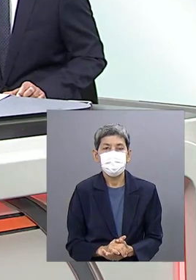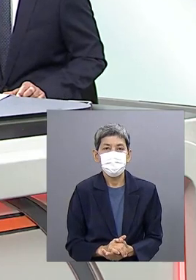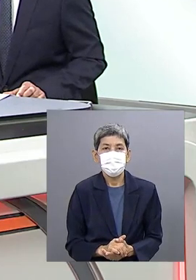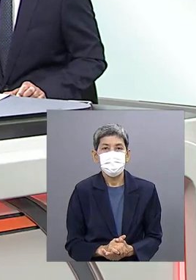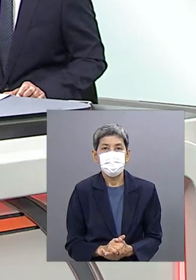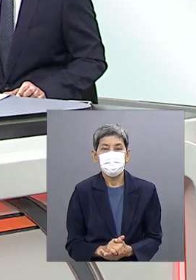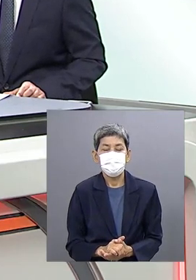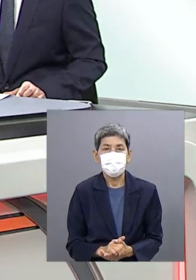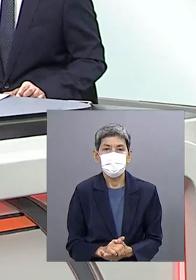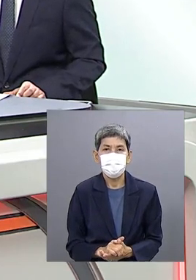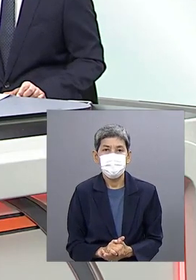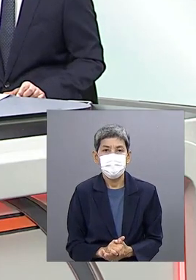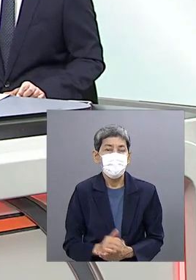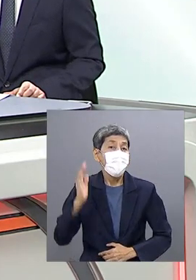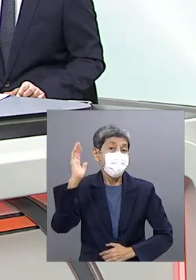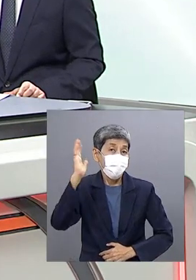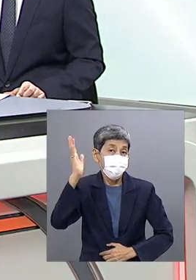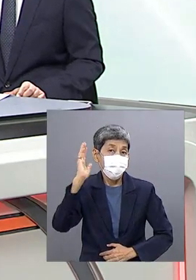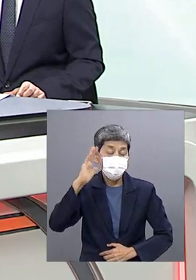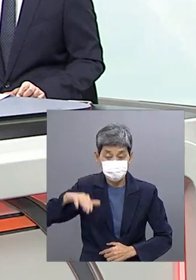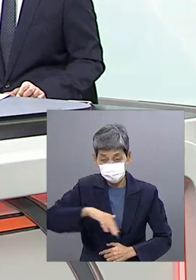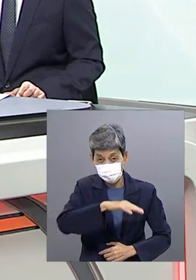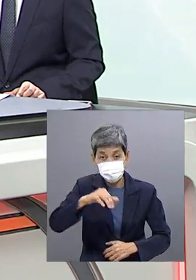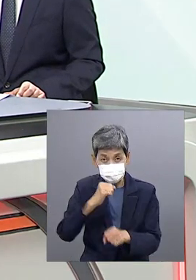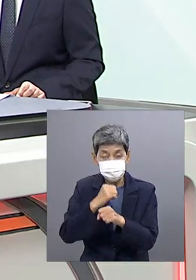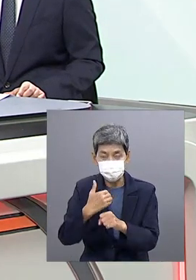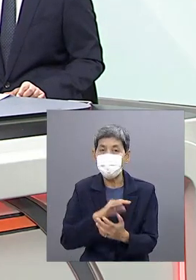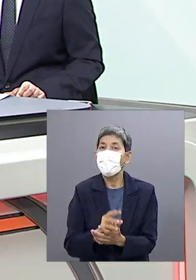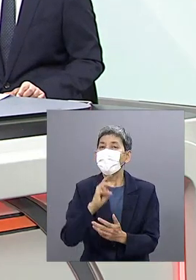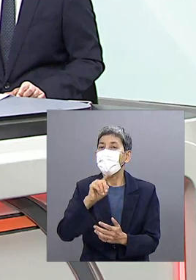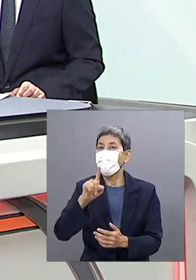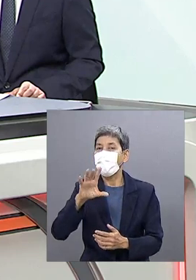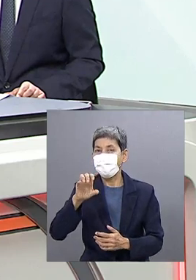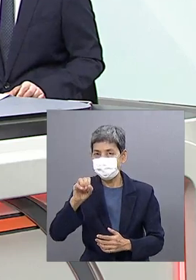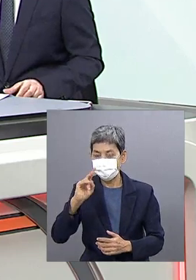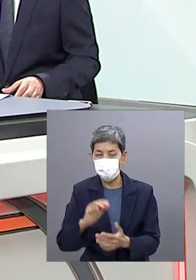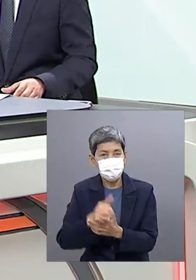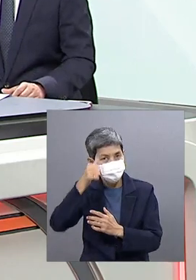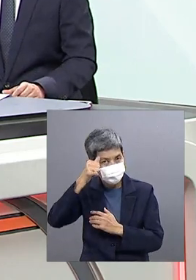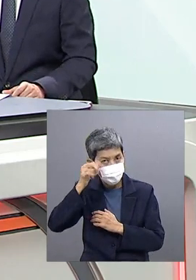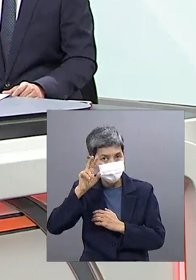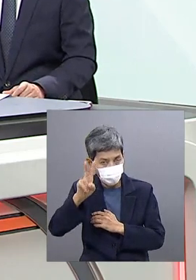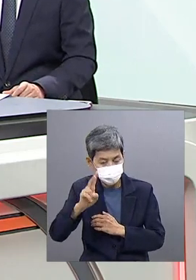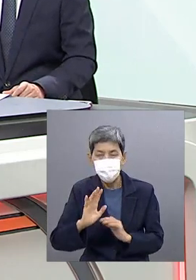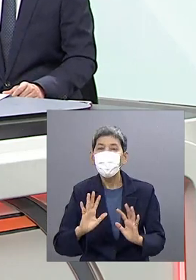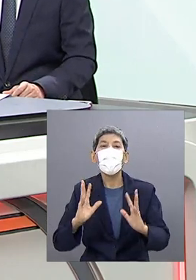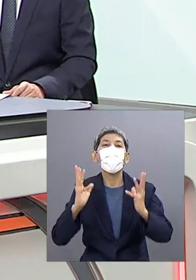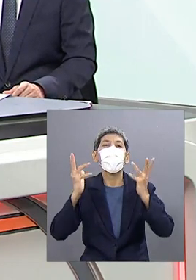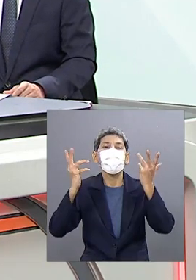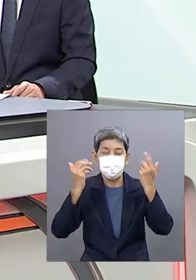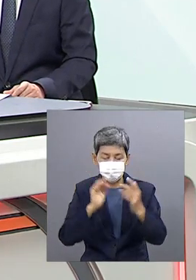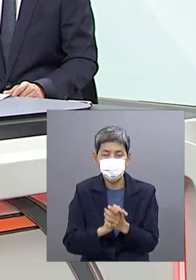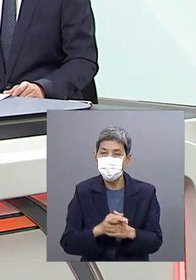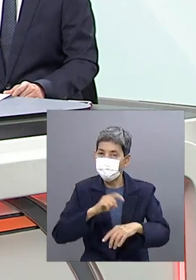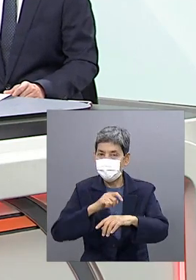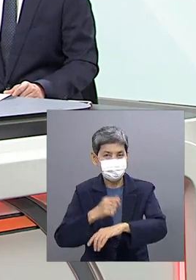ขออภิปรายทั่วไปโดยไม่ลงมติตามมาตรา152ตลอด 2วันจบลงแล้วในช่วง 01:00เมื่อ